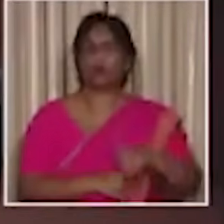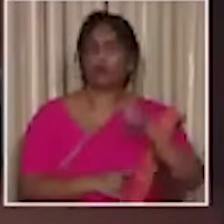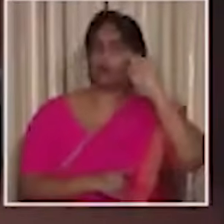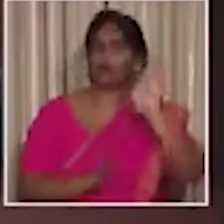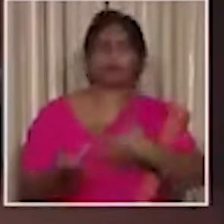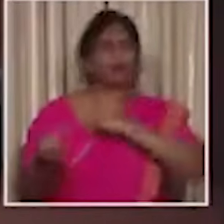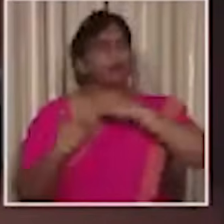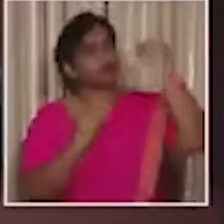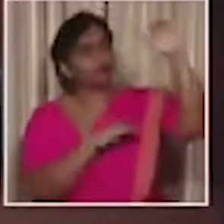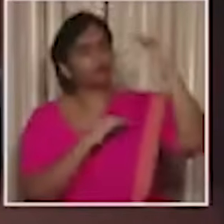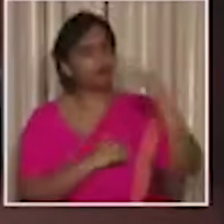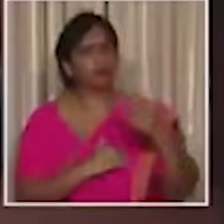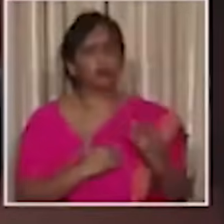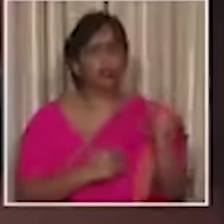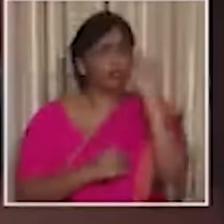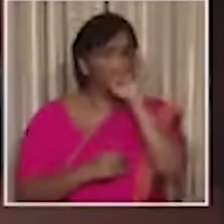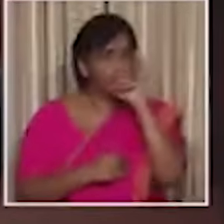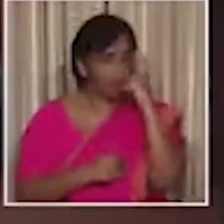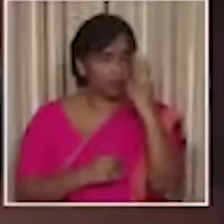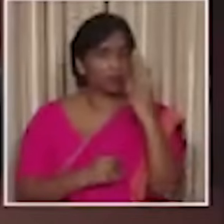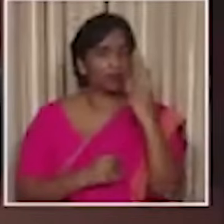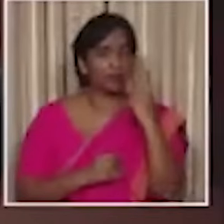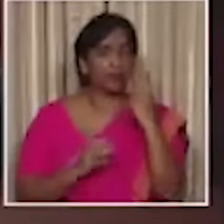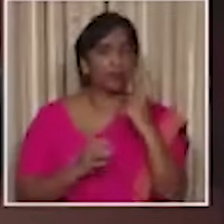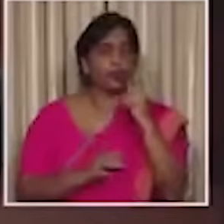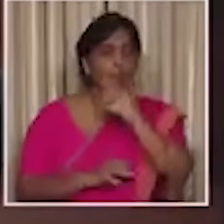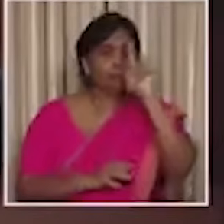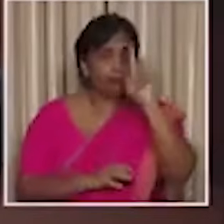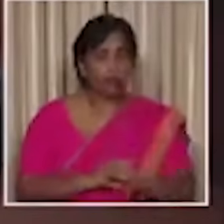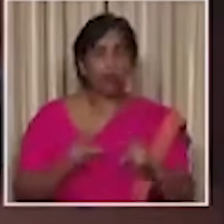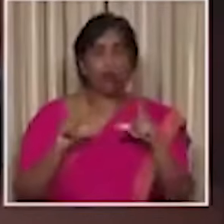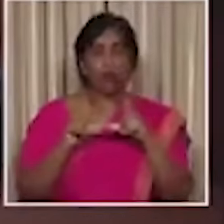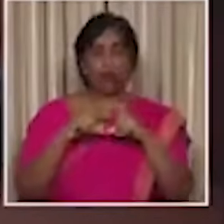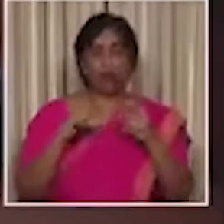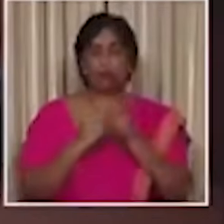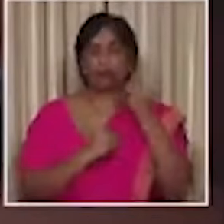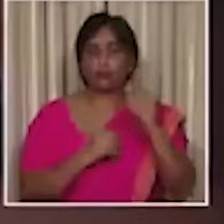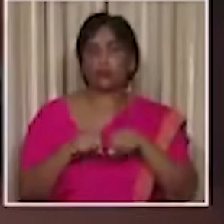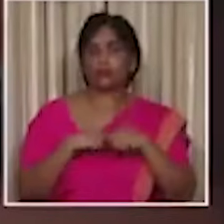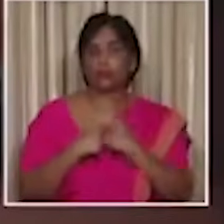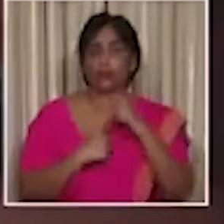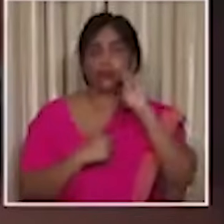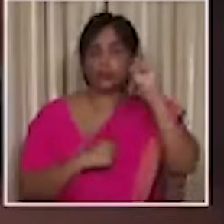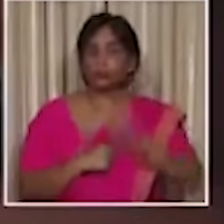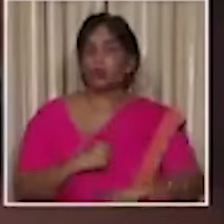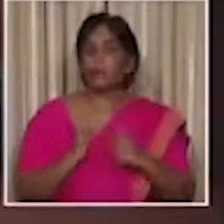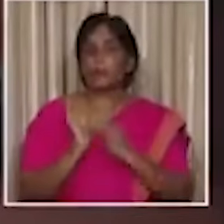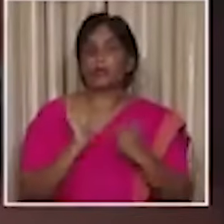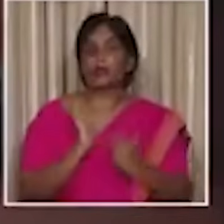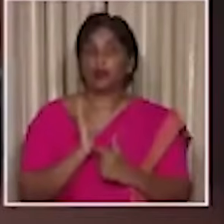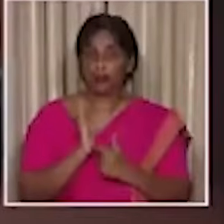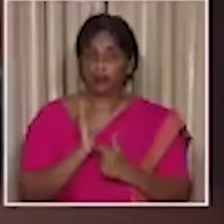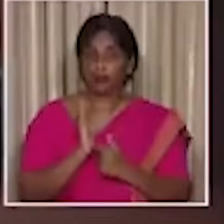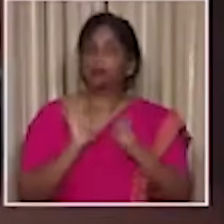පටවනවා. හරිද? මාසයකට 10000 ගන්න බලපත්‍ර ලබා දීලා තිබෙනවා. ඒ කියන්නේ සමාගම් තුන 30000ක් යවන්න පුළුවන්.